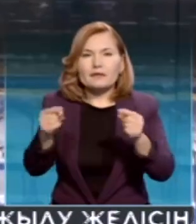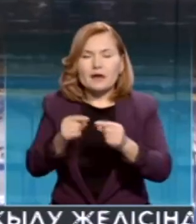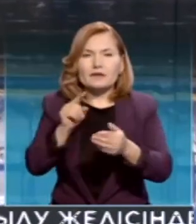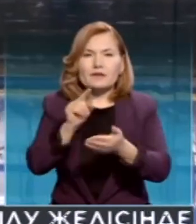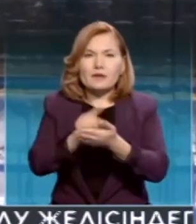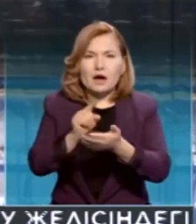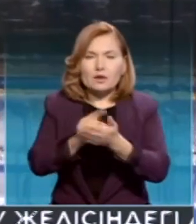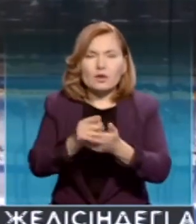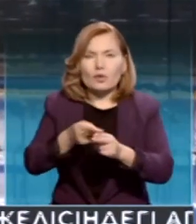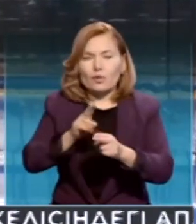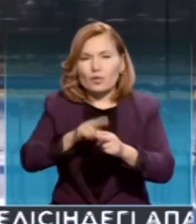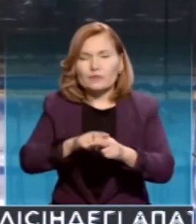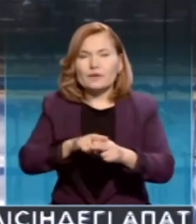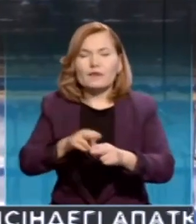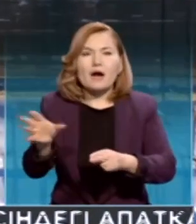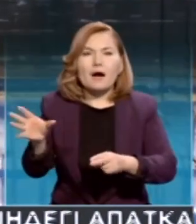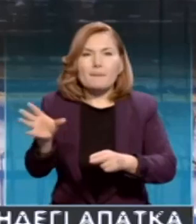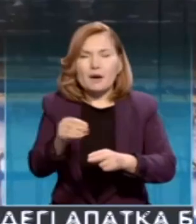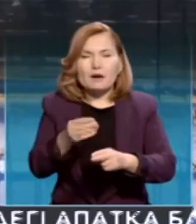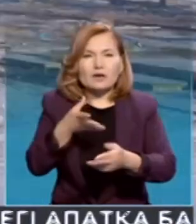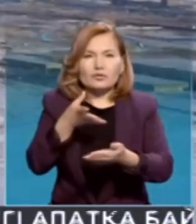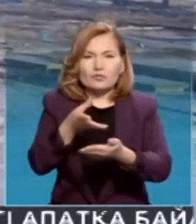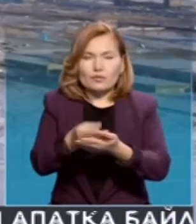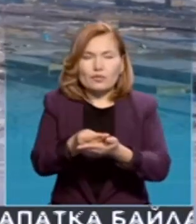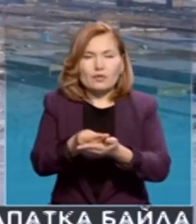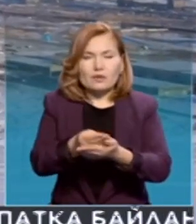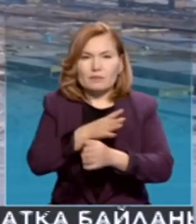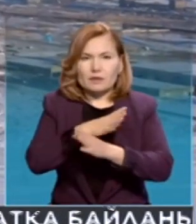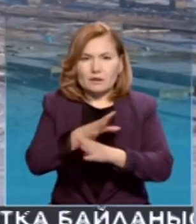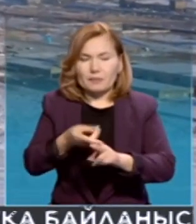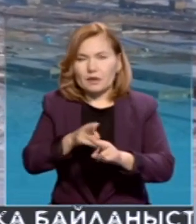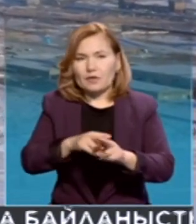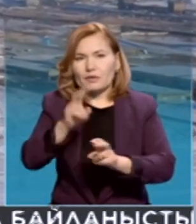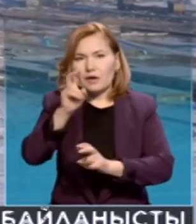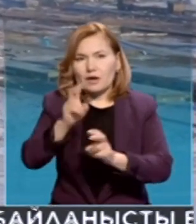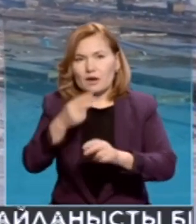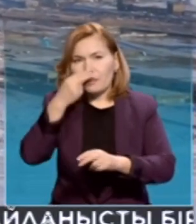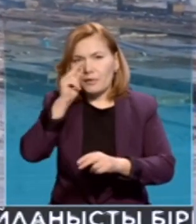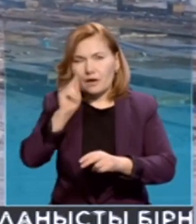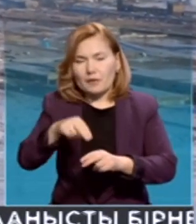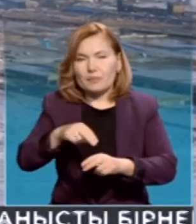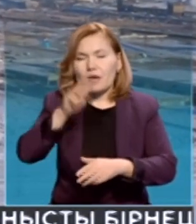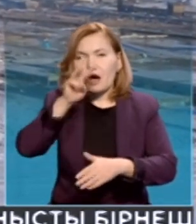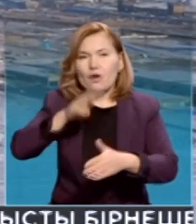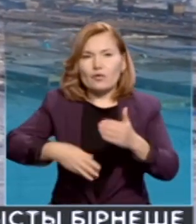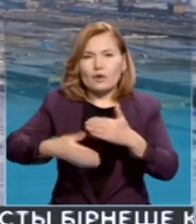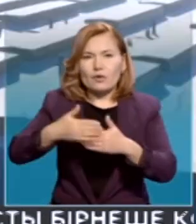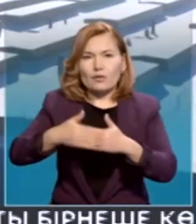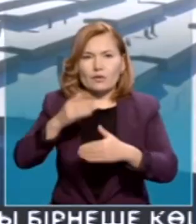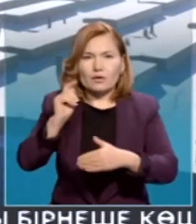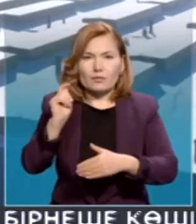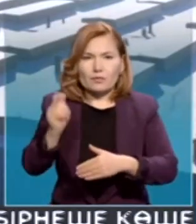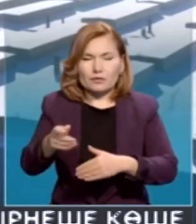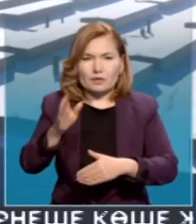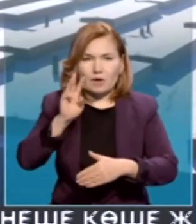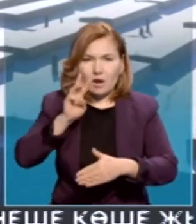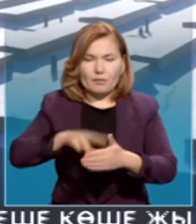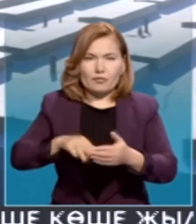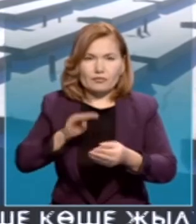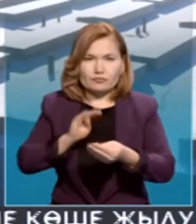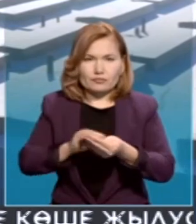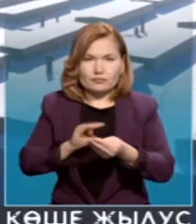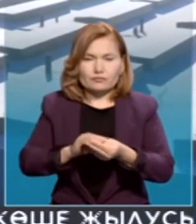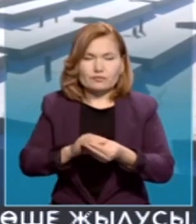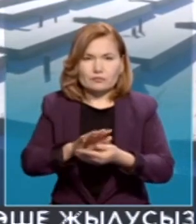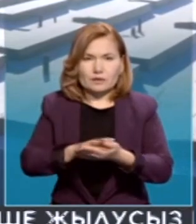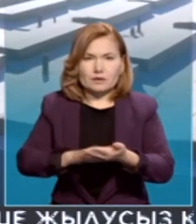салықтан авансттық төлемдер сомасын төмендету фактісі анықталды. Зауыт басшылығы апелляциялық шағым түсіргенімен әкімшілік айыппұл күшінде